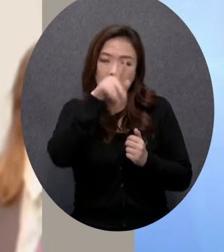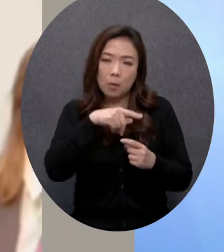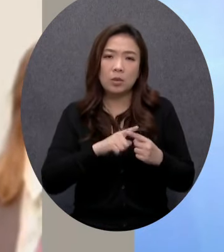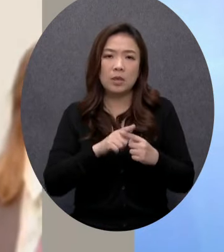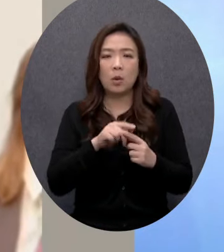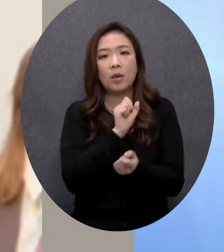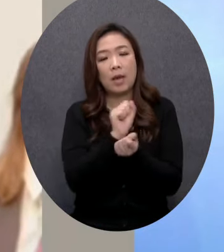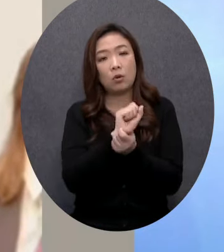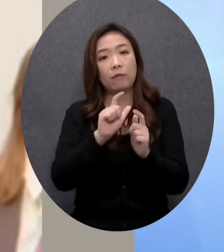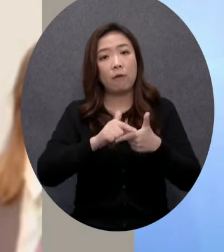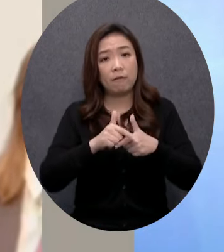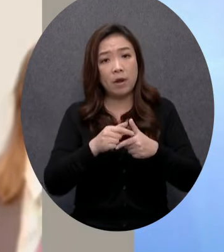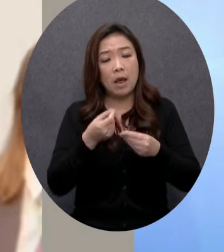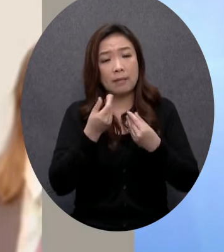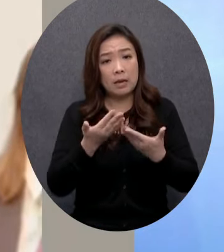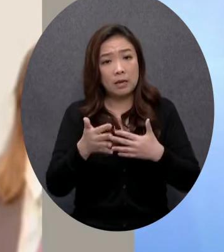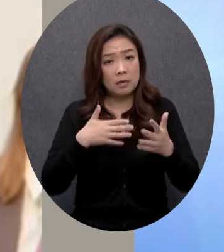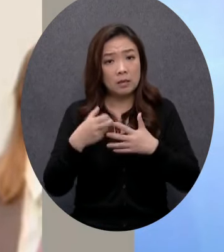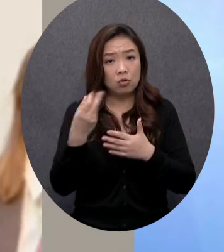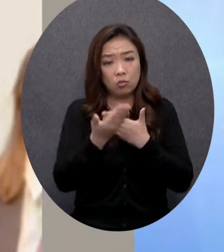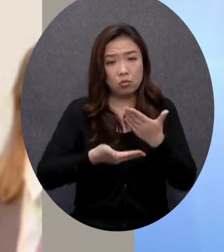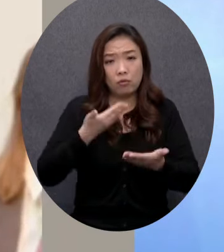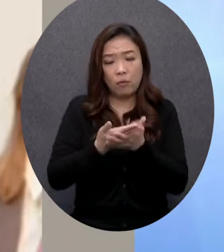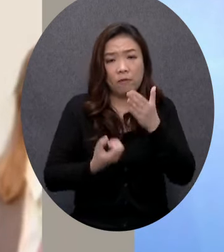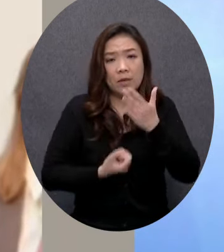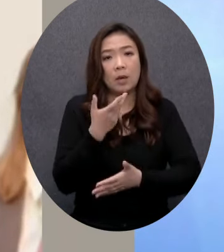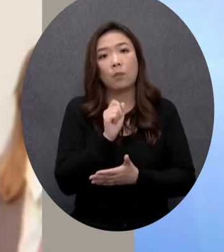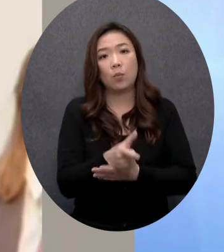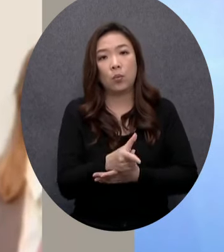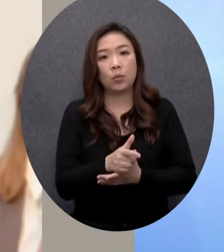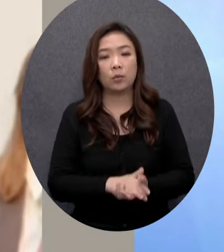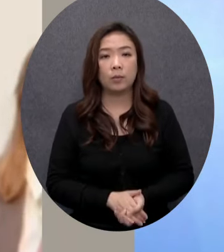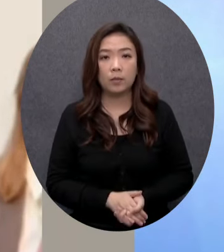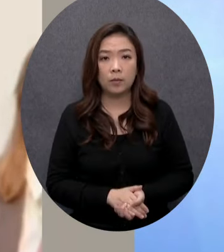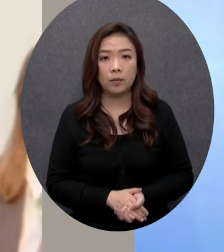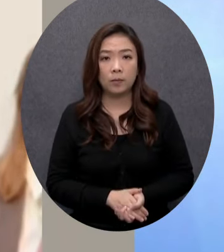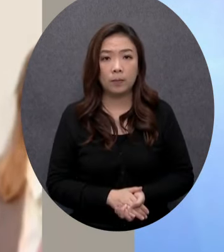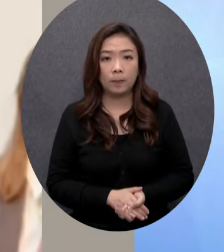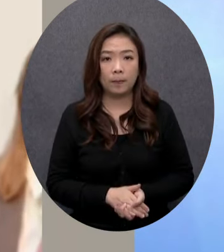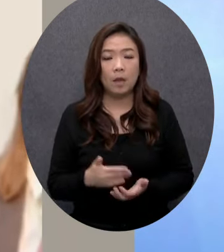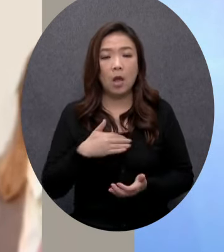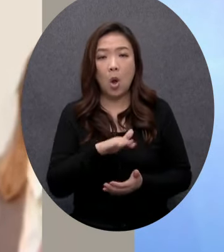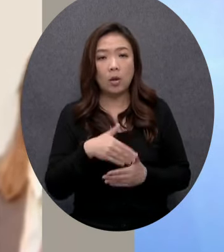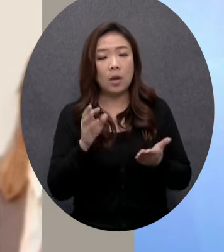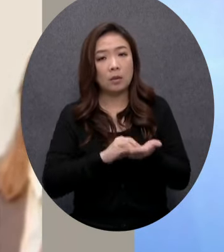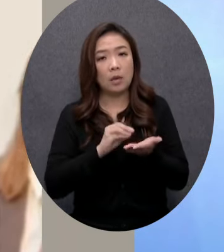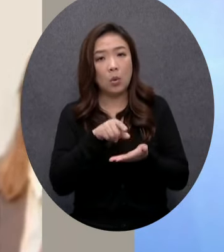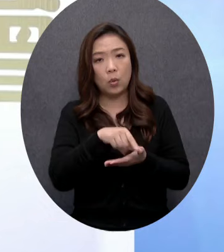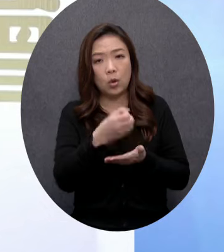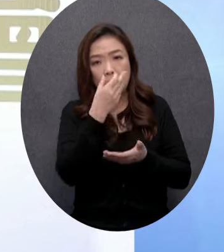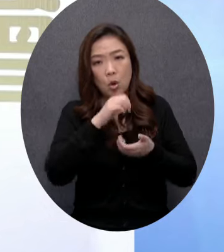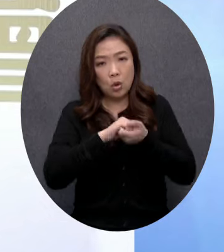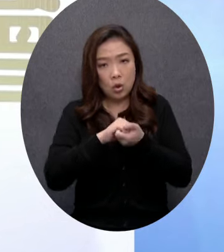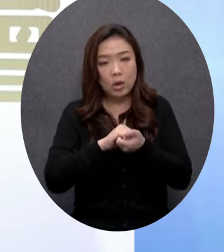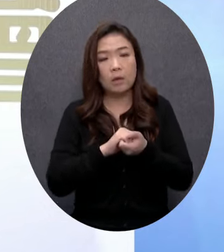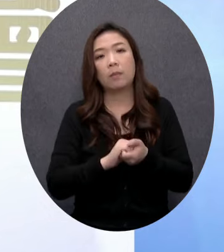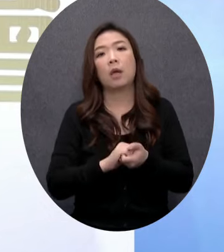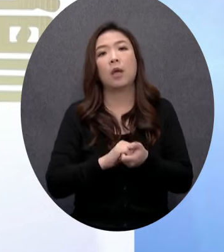令到這件事不會再發生。那這個我們當然是會跟港協暨奧委會一起去做，但